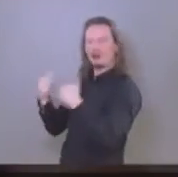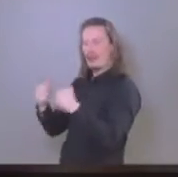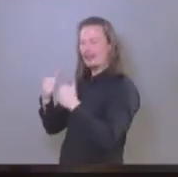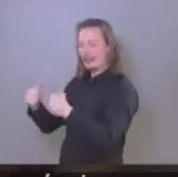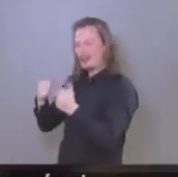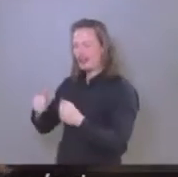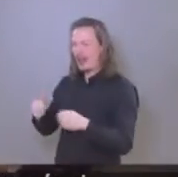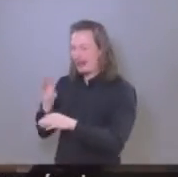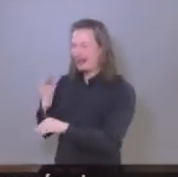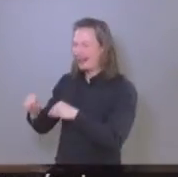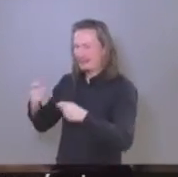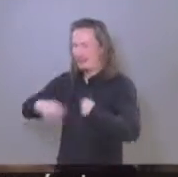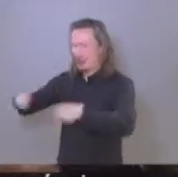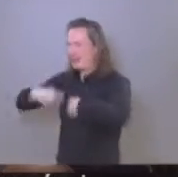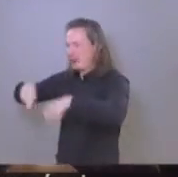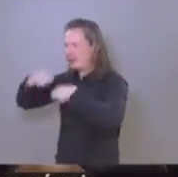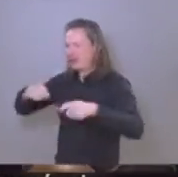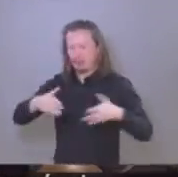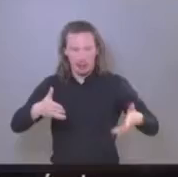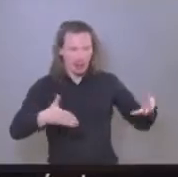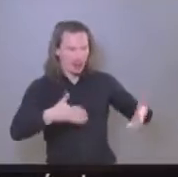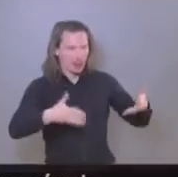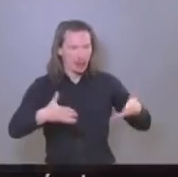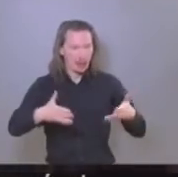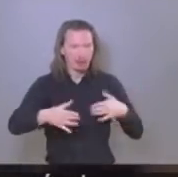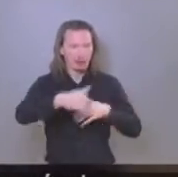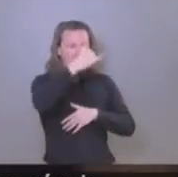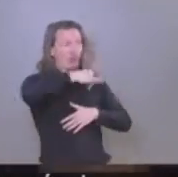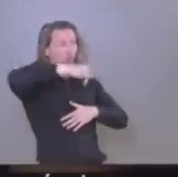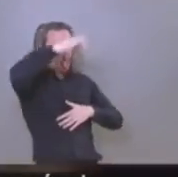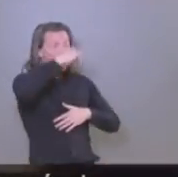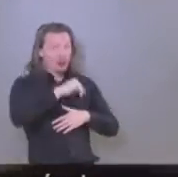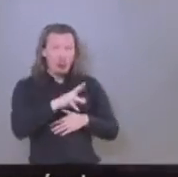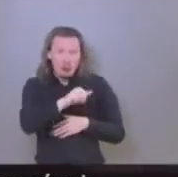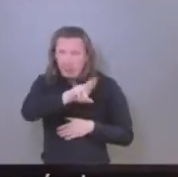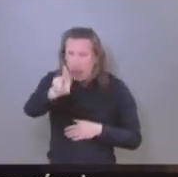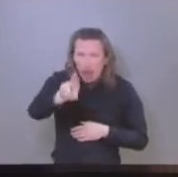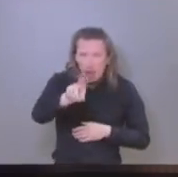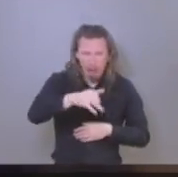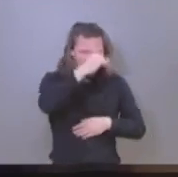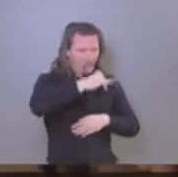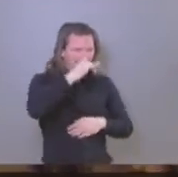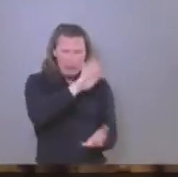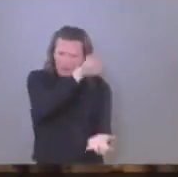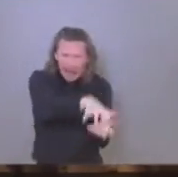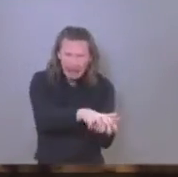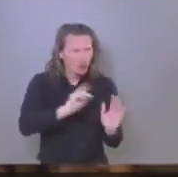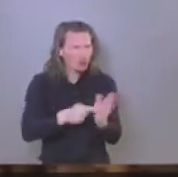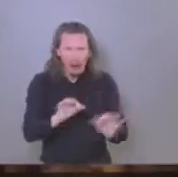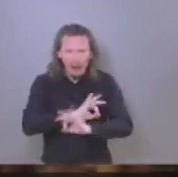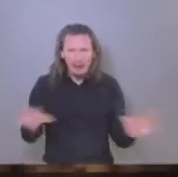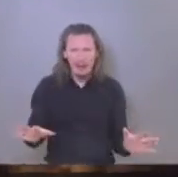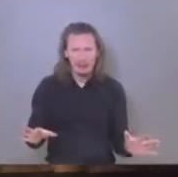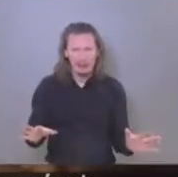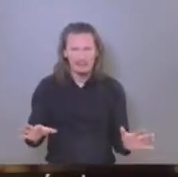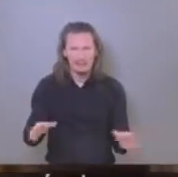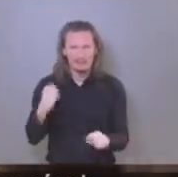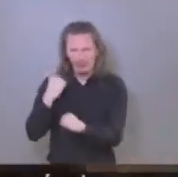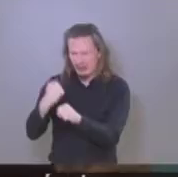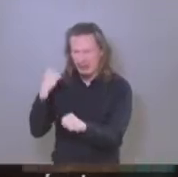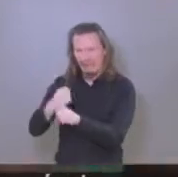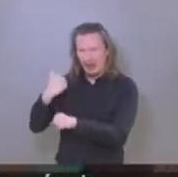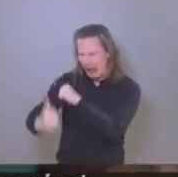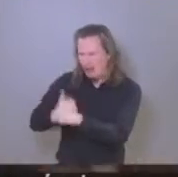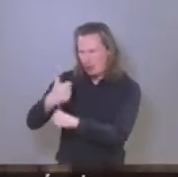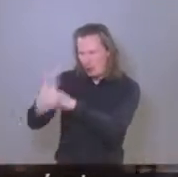faire face à tout ça. Alors tout d'un coup, vous réalisez, l'arnaque qu'est Uber, vous avez droit à rien. Alors des gens qui ont fait ça, qui ont travaillé pendant un